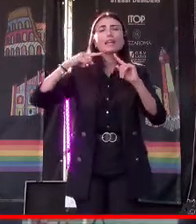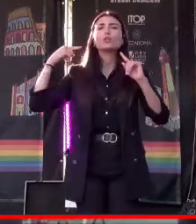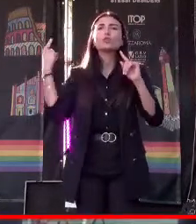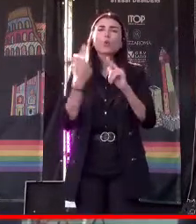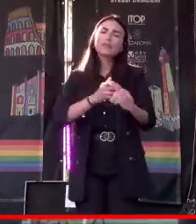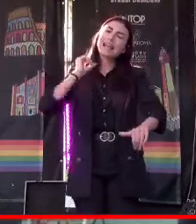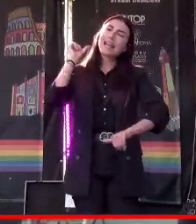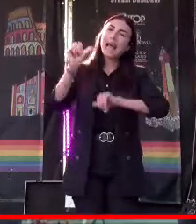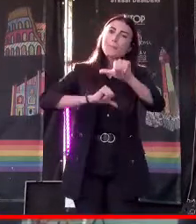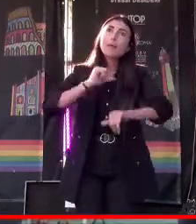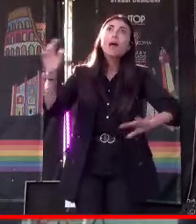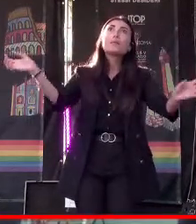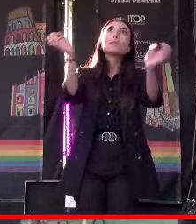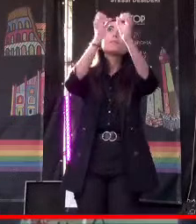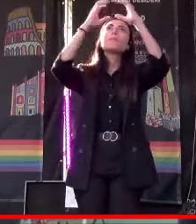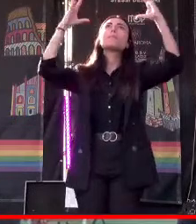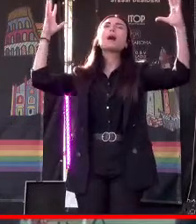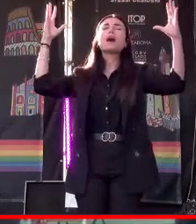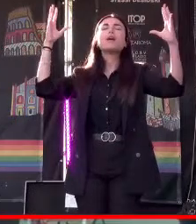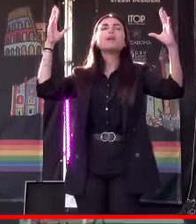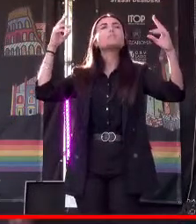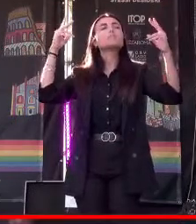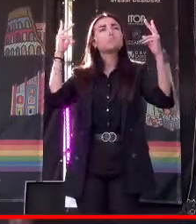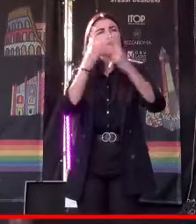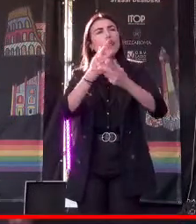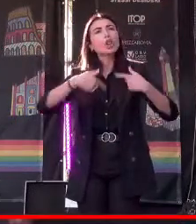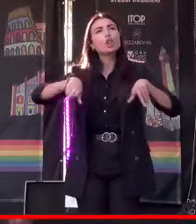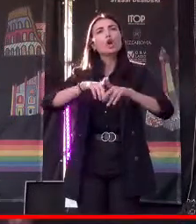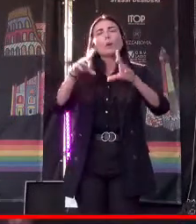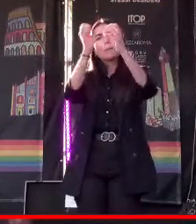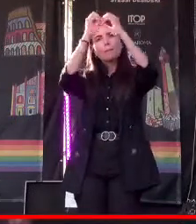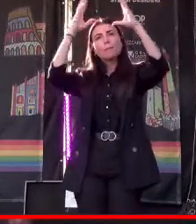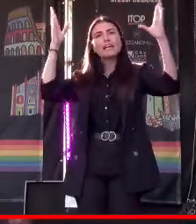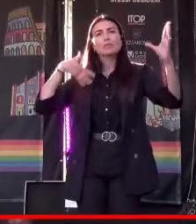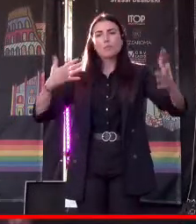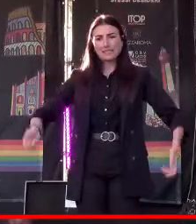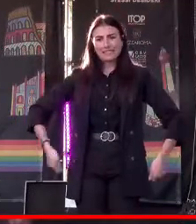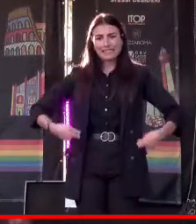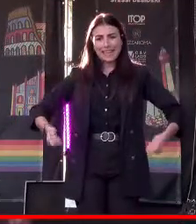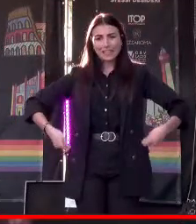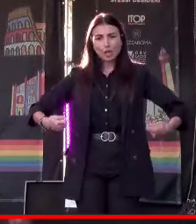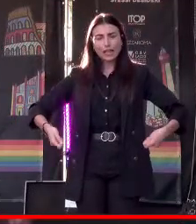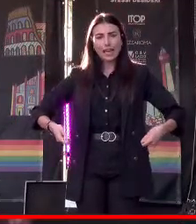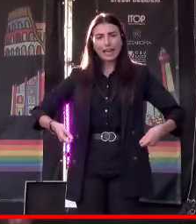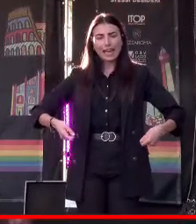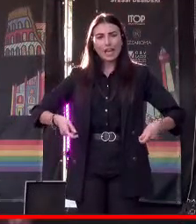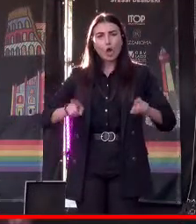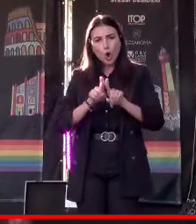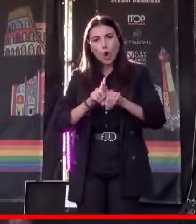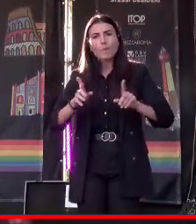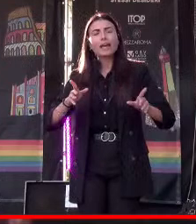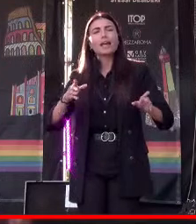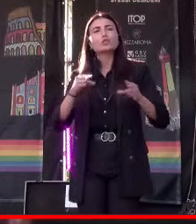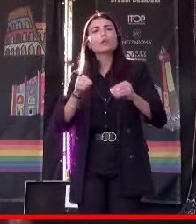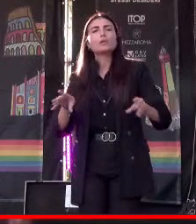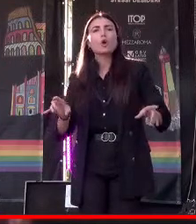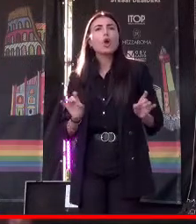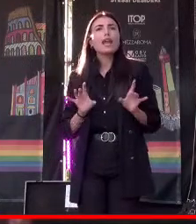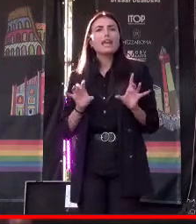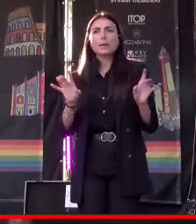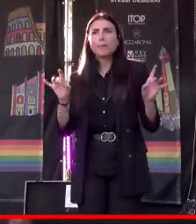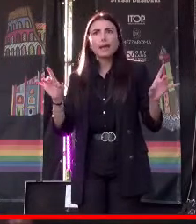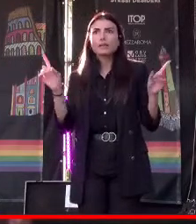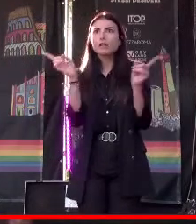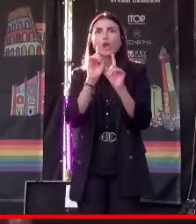nel momento in cui ancora immaginiamo una sedia a rotelle invece che come uno strumento di libertà e di autodeterminazione, la immaginiamo come